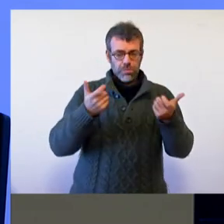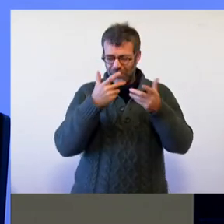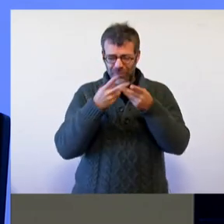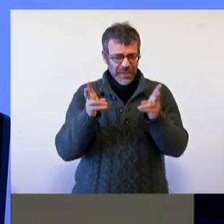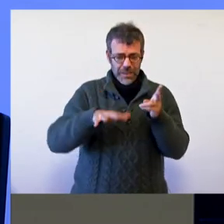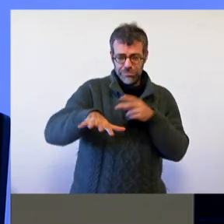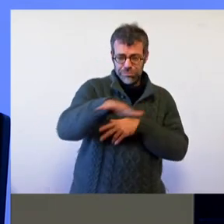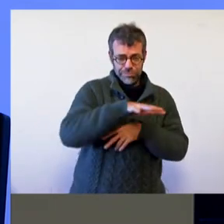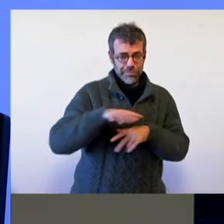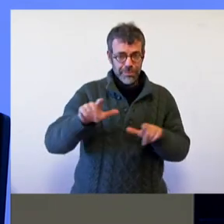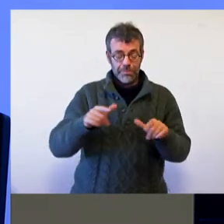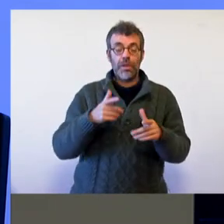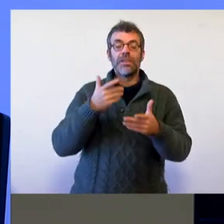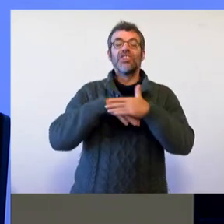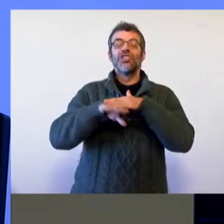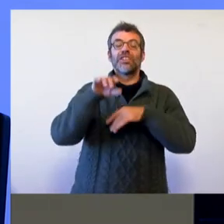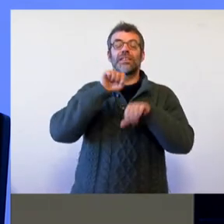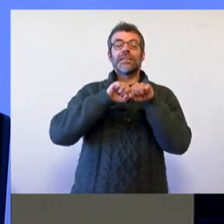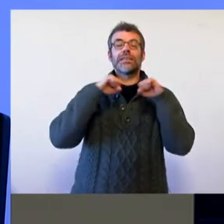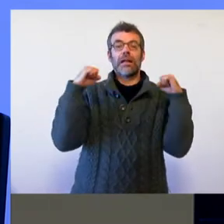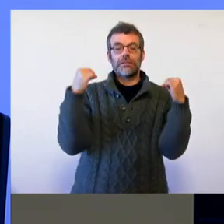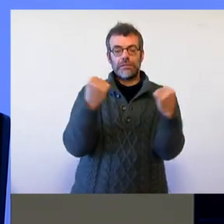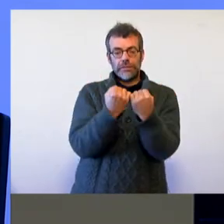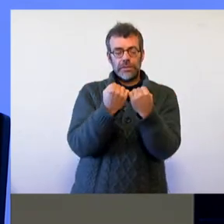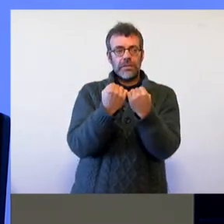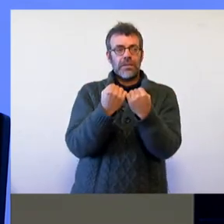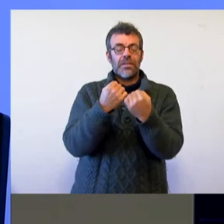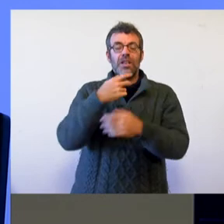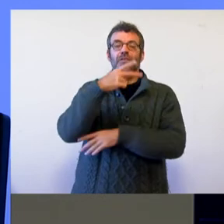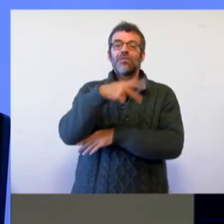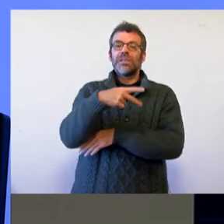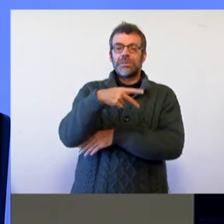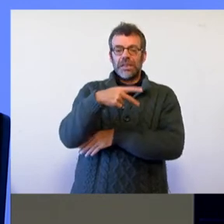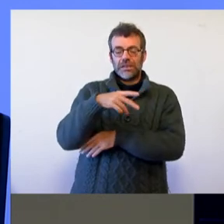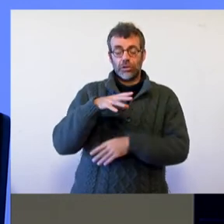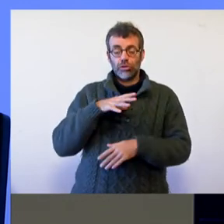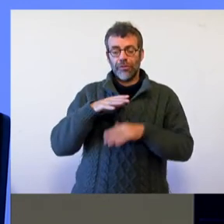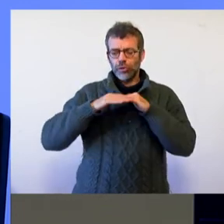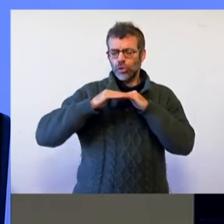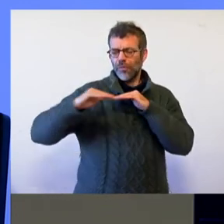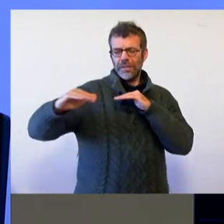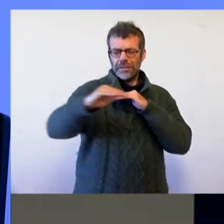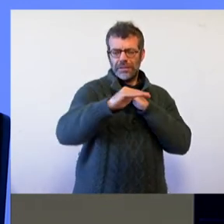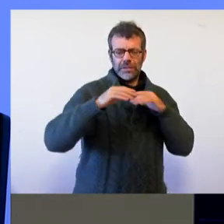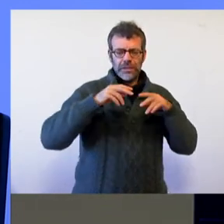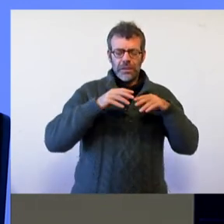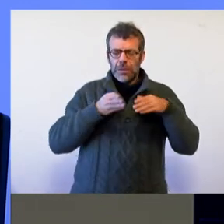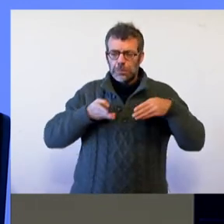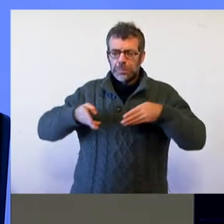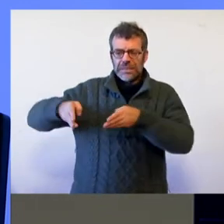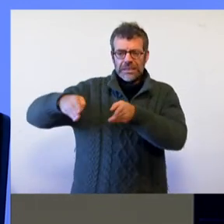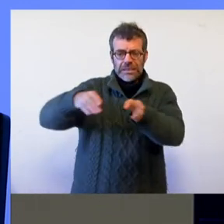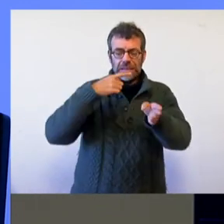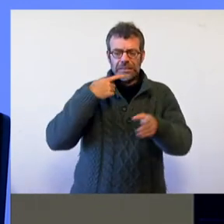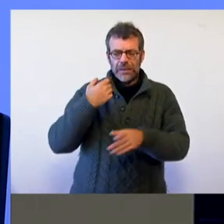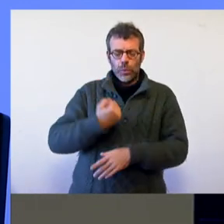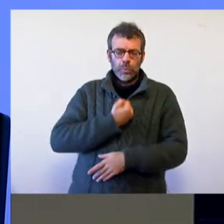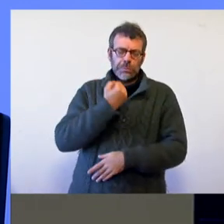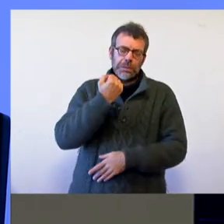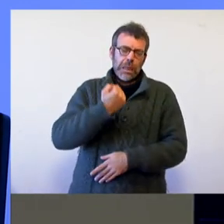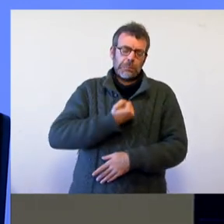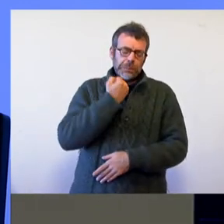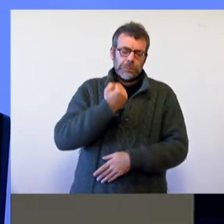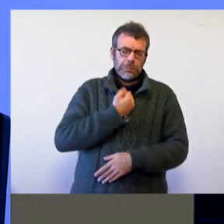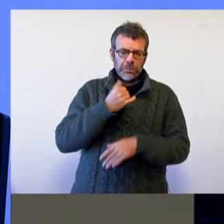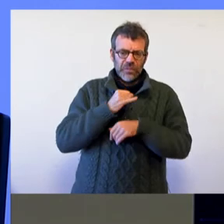le stade Philippines, effectivement, nous allons refaire le surfaçage de la piste qui est dans un état d'usure très avancé. En